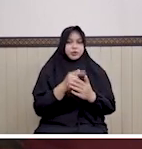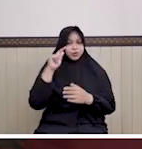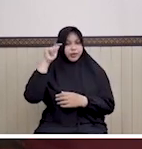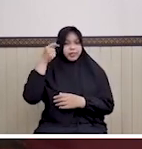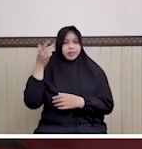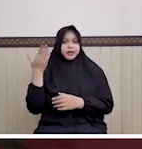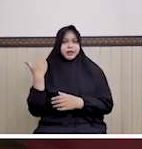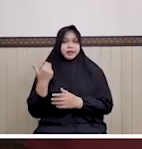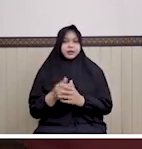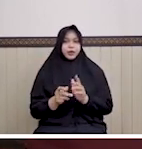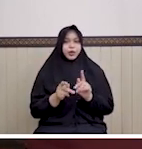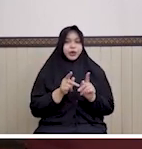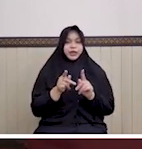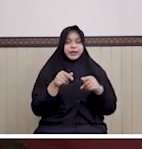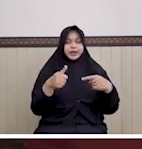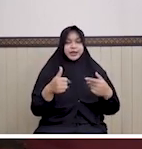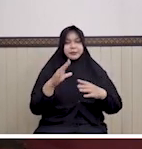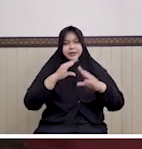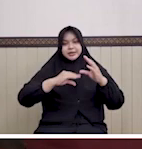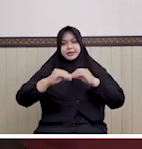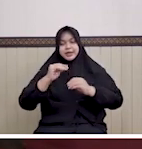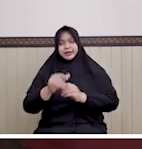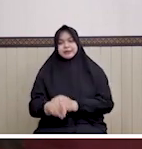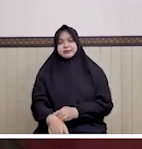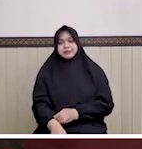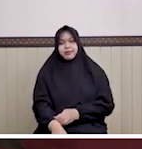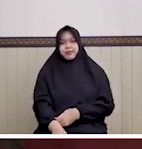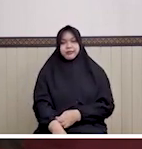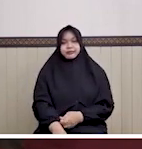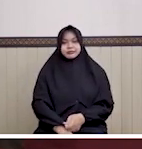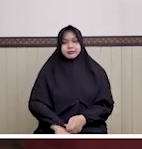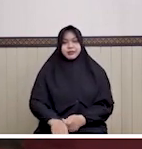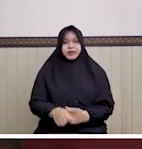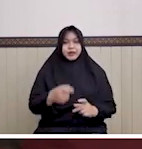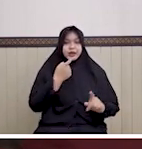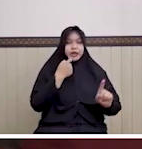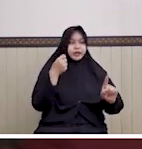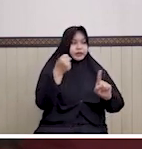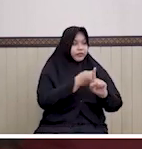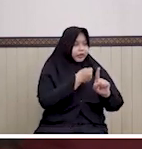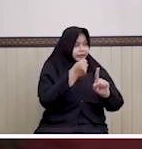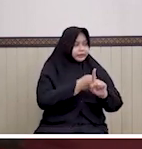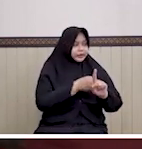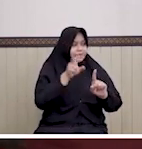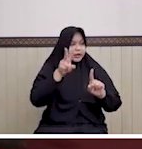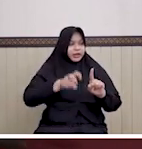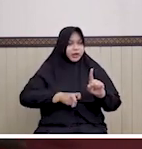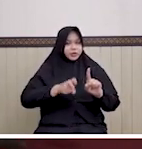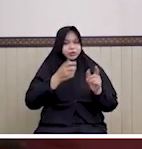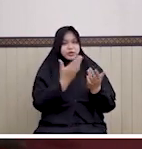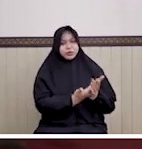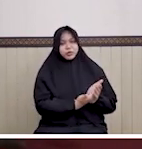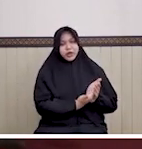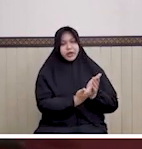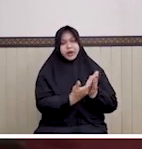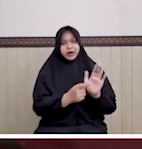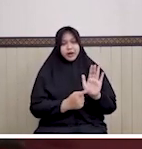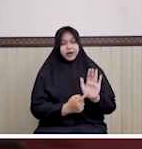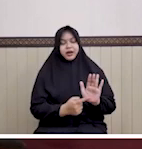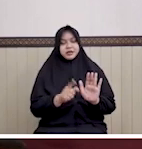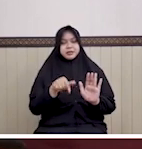Safei kalau ini Bicaranya kekerasan kekerasannya kan harus dibuktikan